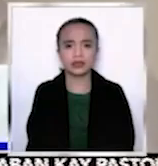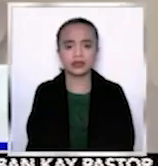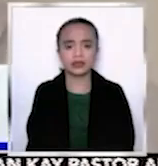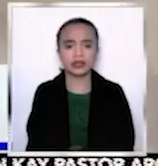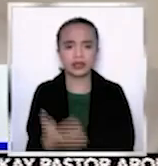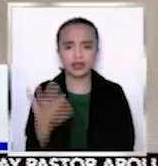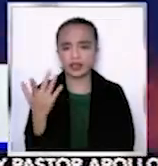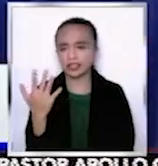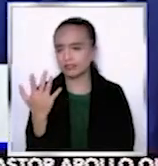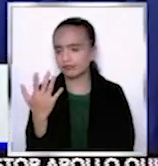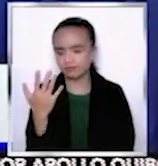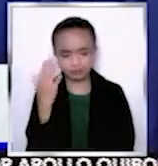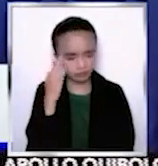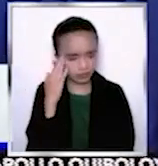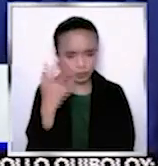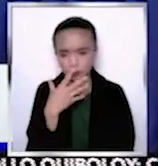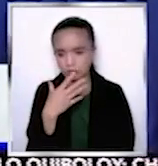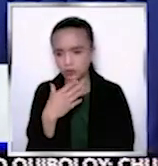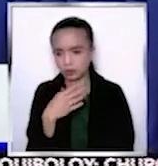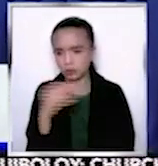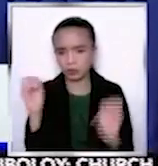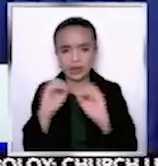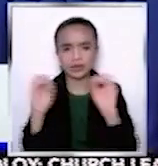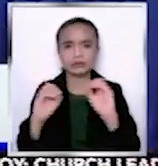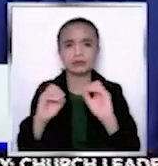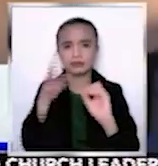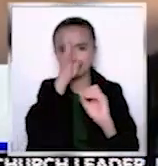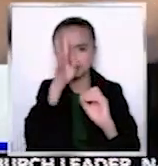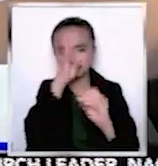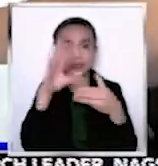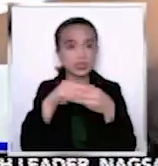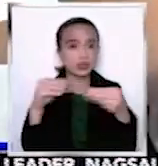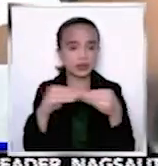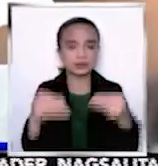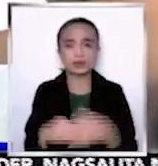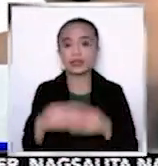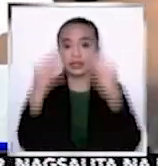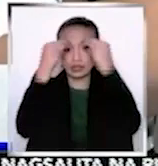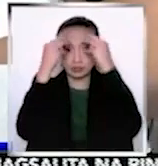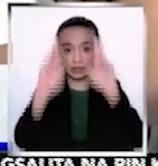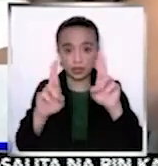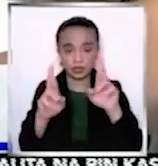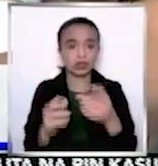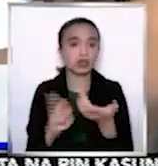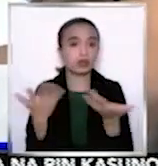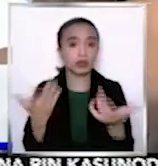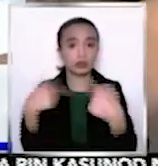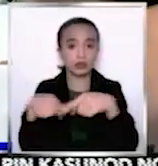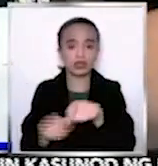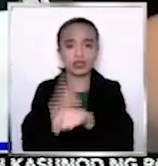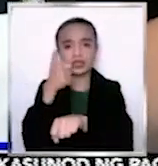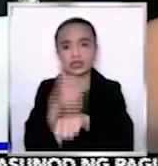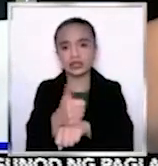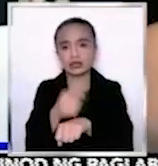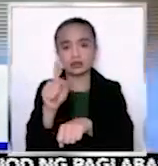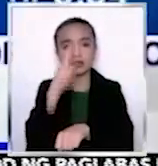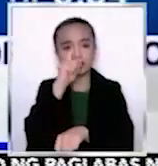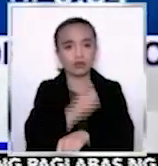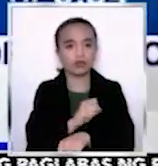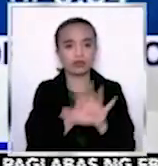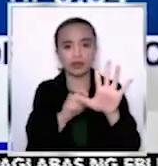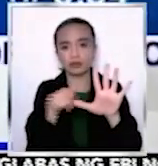gagawa pa ng kwento. Nagpunta rin si Moreno sa launching ng vaccination para sa 5 to 11 years old sa Manila